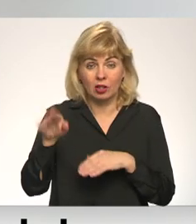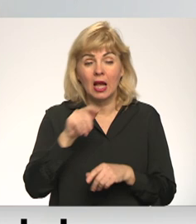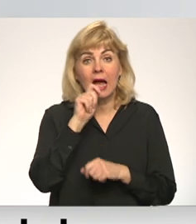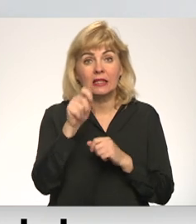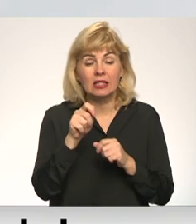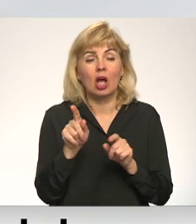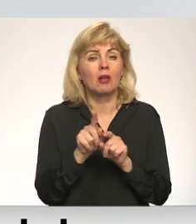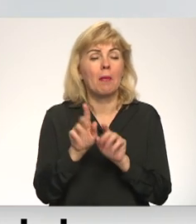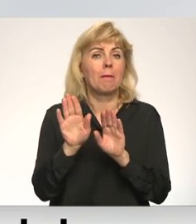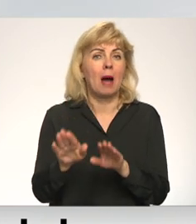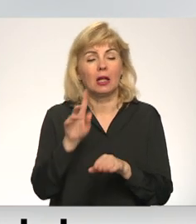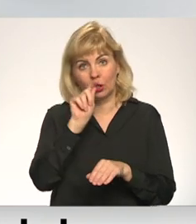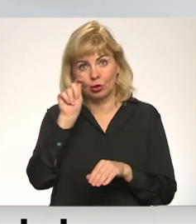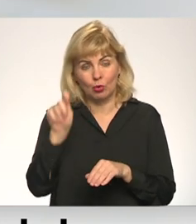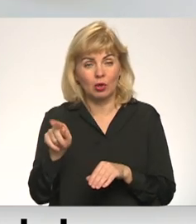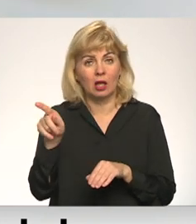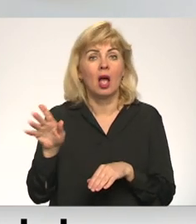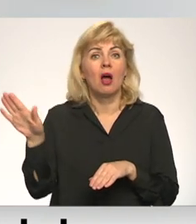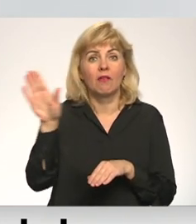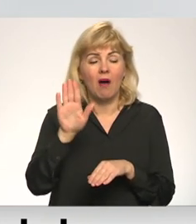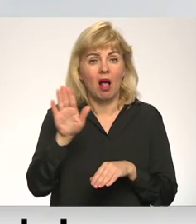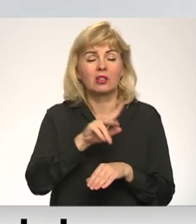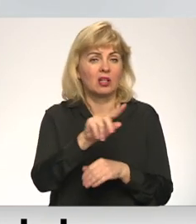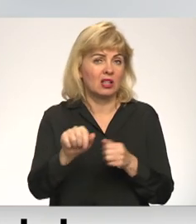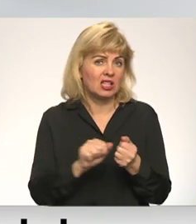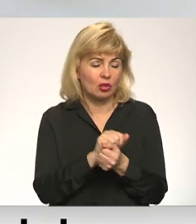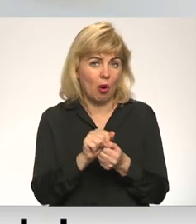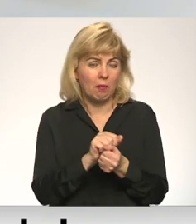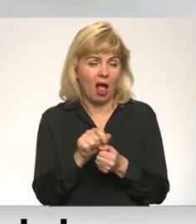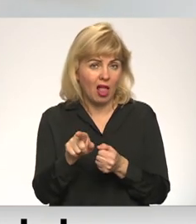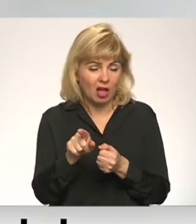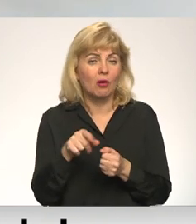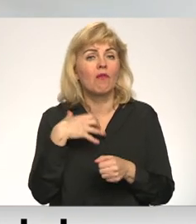vienalga būs Ukrainai, jo skaidrs, ka tā valsts ir, var teikt, izdemolēta un būs ļoti liels atbalsts vajadzības.